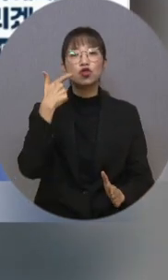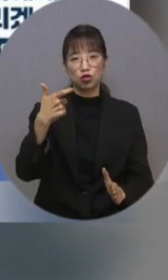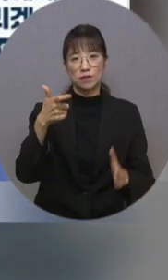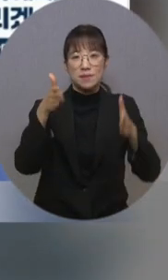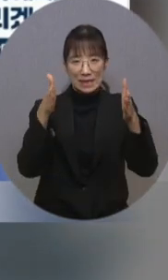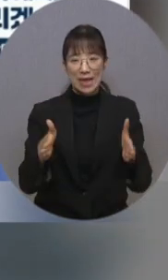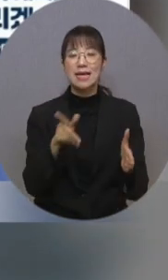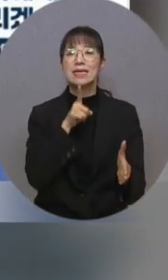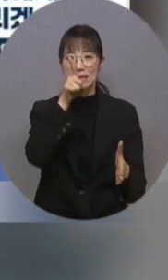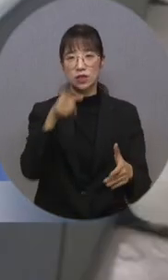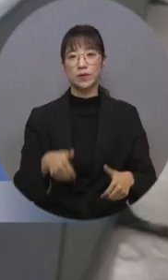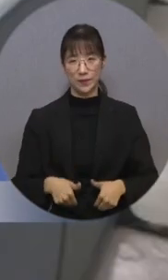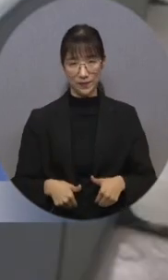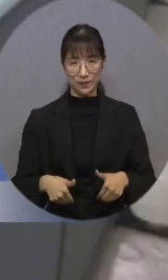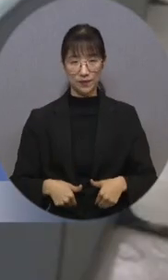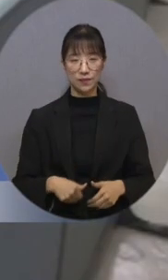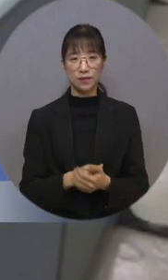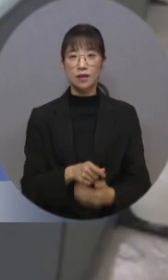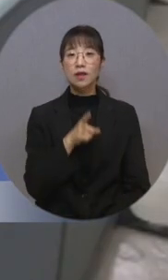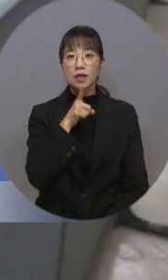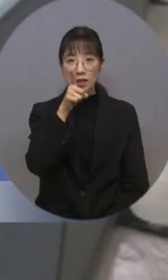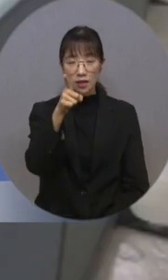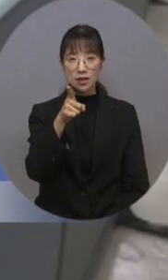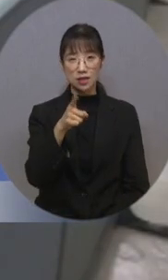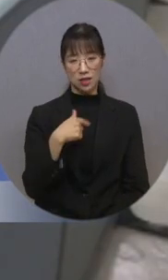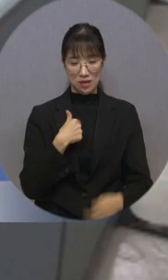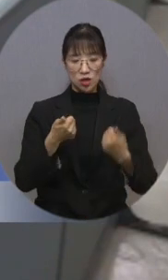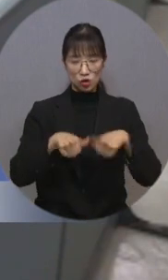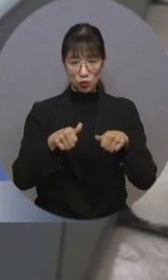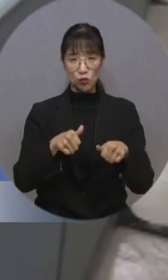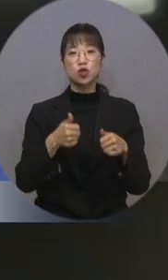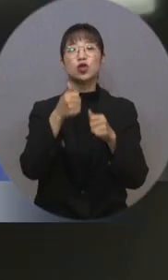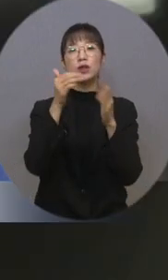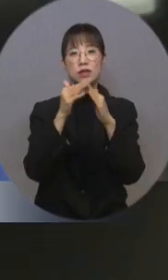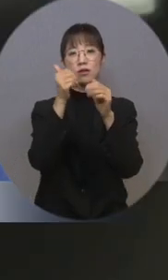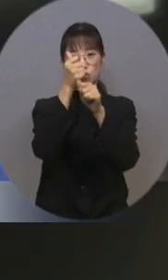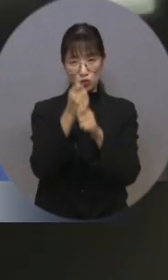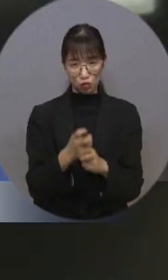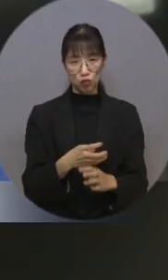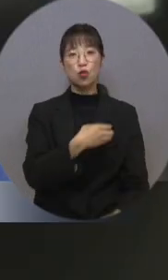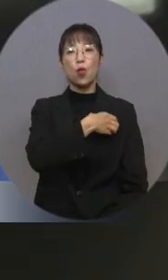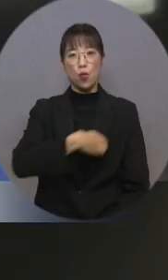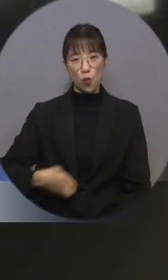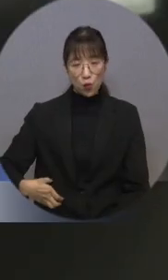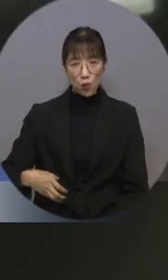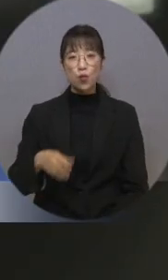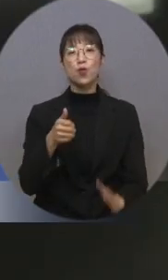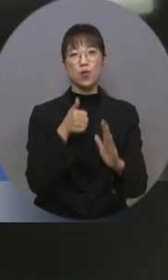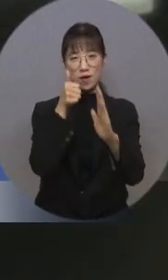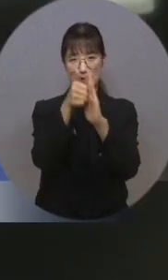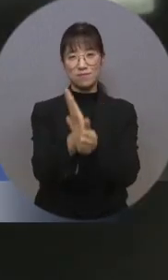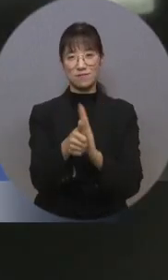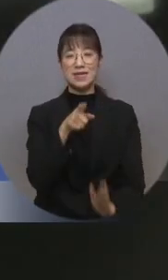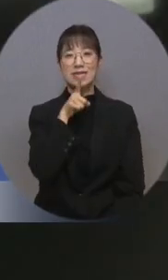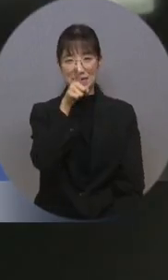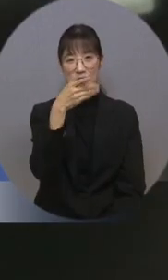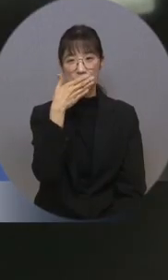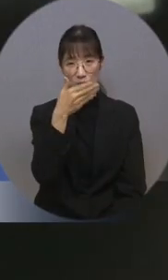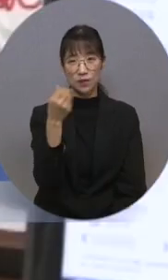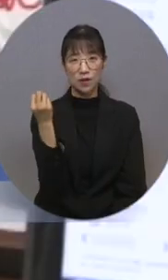한다고 말했습니다. 신청은 주민등록상 주소지 읍면동 행정복지센터로 방문